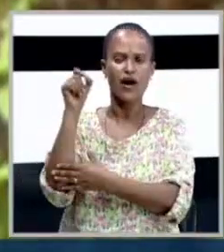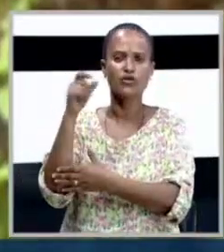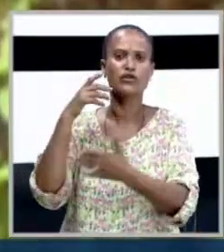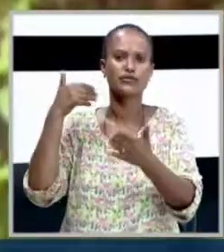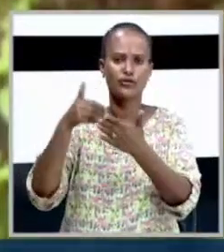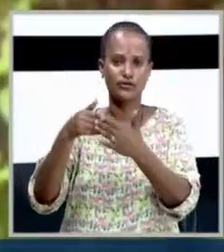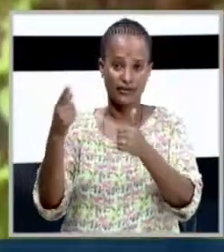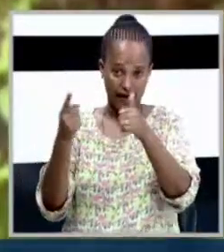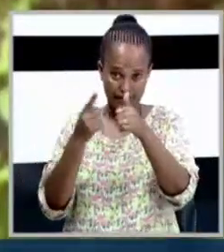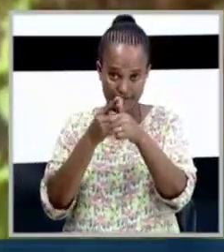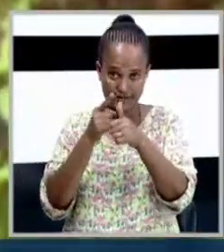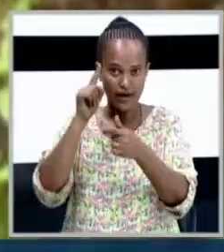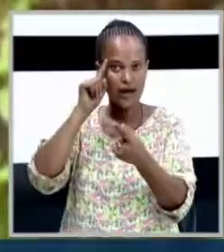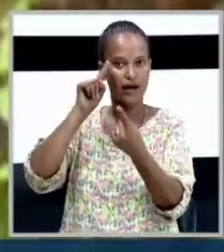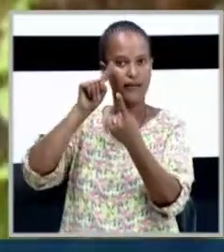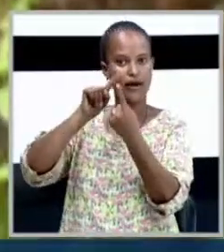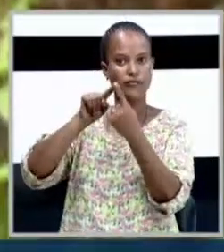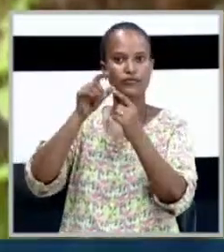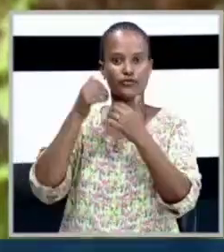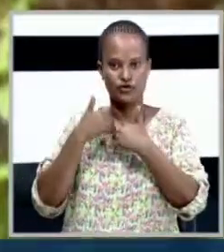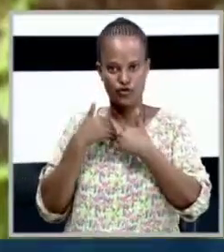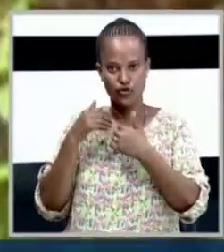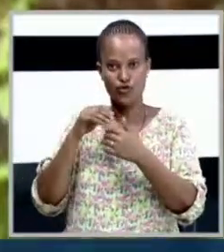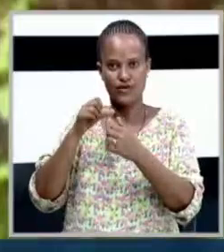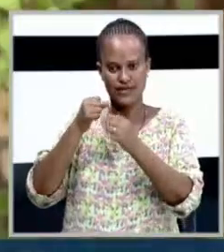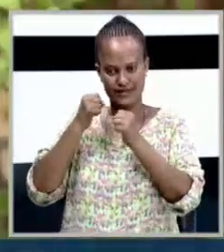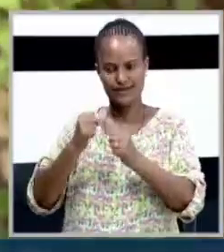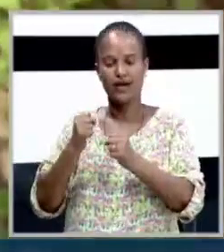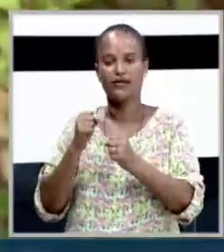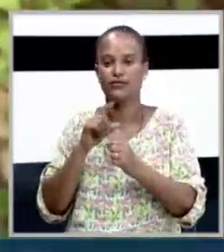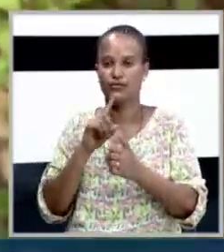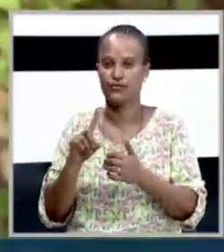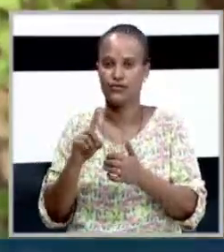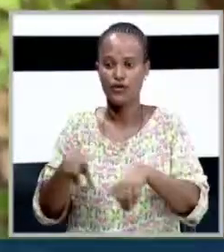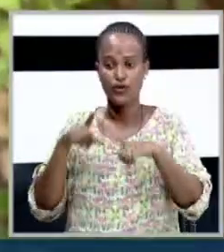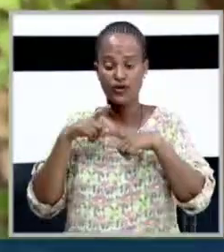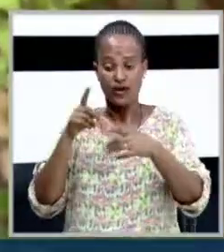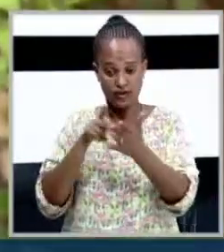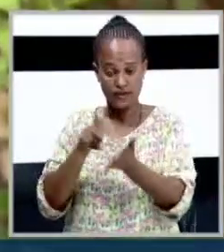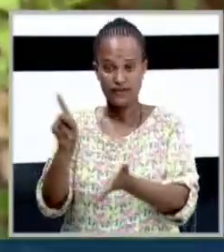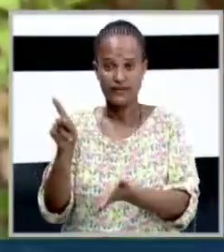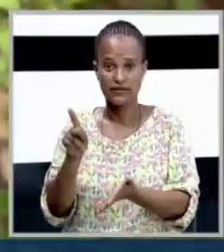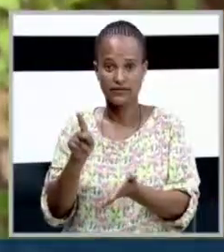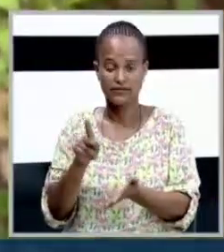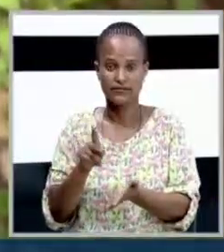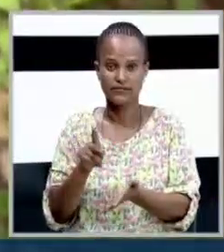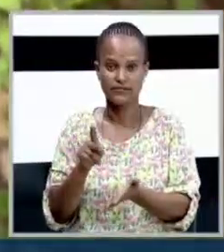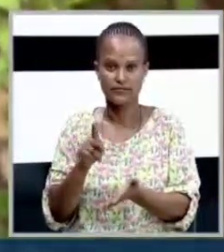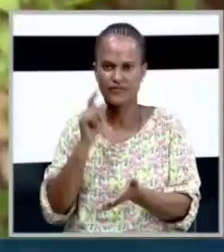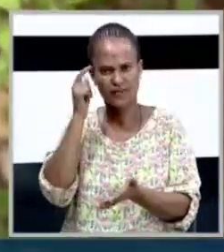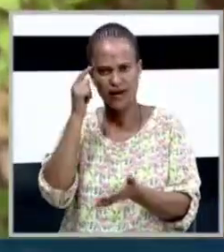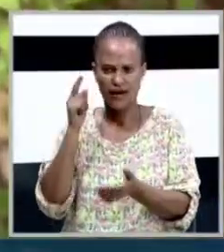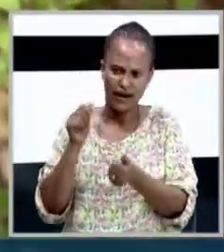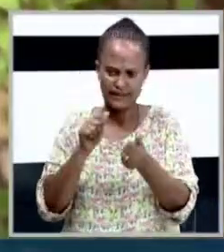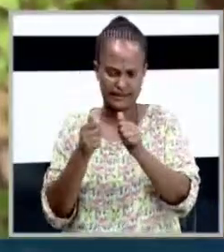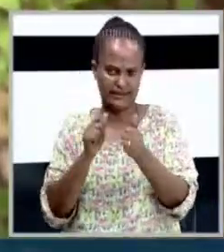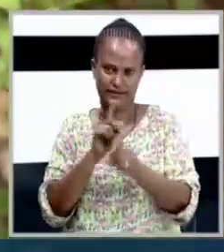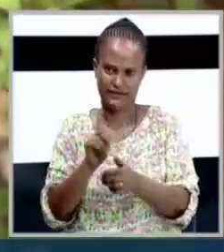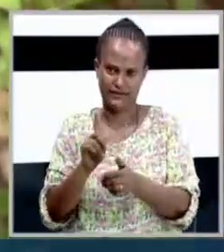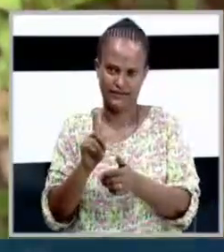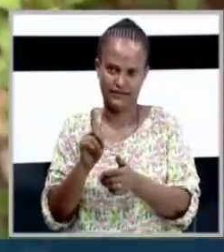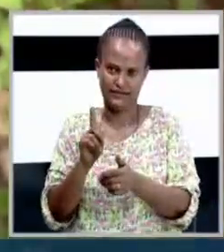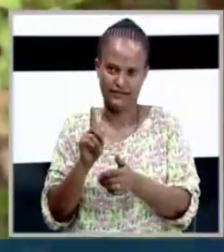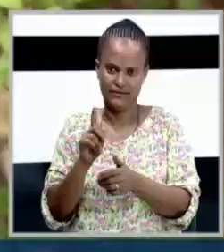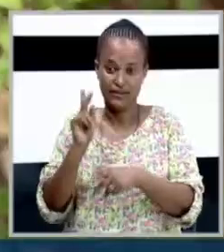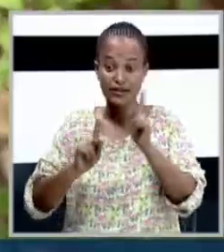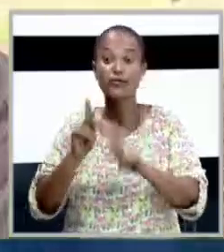ዘብፅሐቶ እቲ ሓንቲ ኣብ ዓላምኡ ዘለዎ ፅንዓትን ተወፋይነትን እዩ ማለት ሂወትካ ክትከፍል ኣይትስስዕን ህዝባውነት